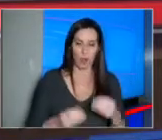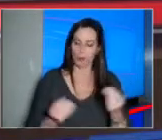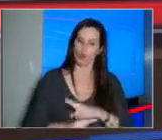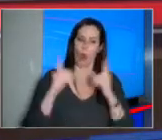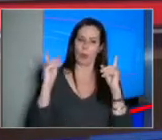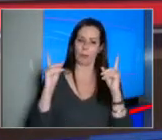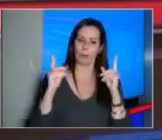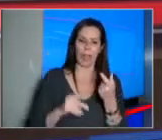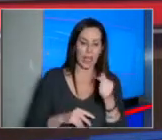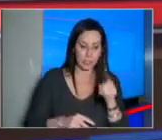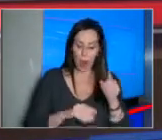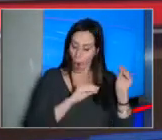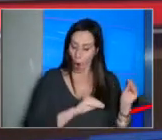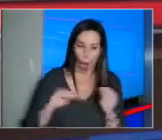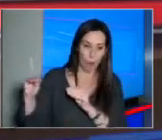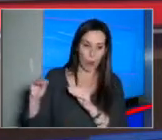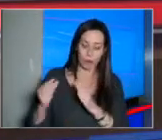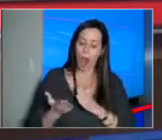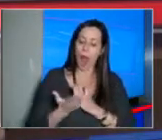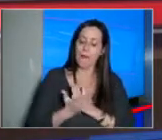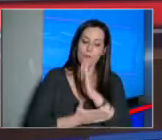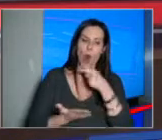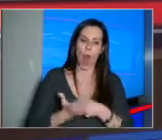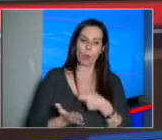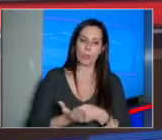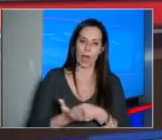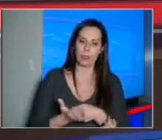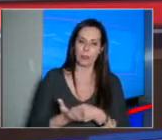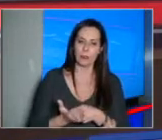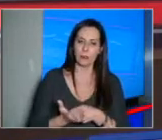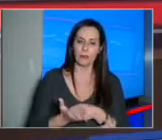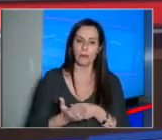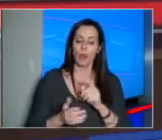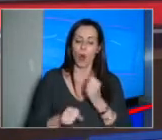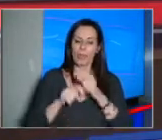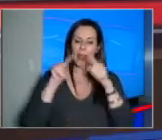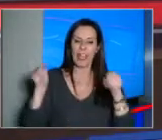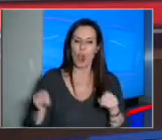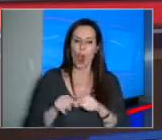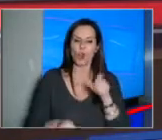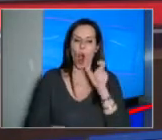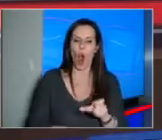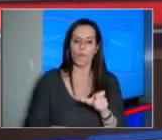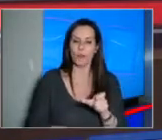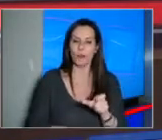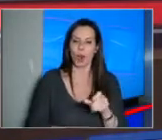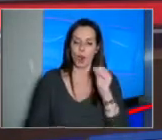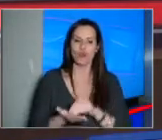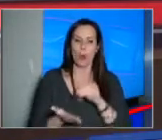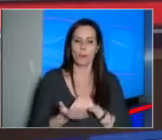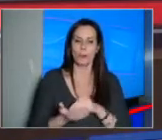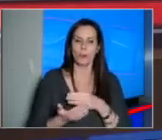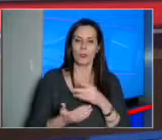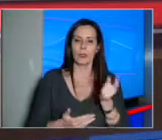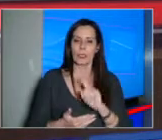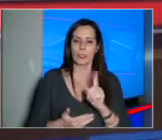שונים. הכספים האלה עוברים דרך קבע למשרד האוצר, מנפיקים אג"ח, אבל אך ורק בצורה רישומית.